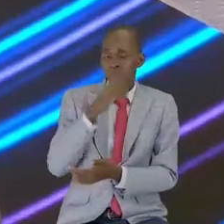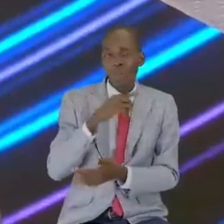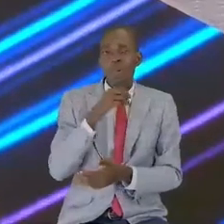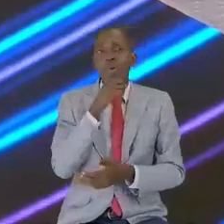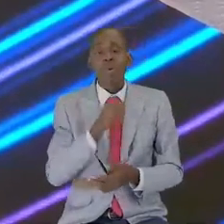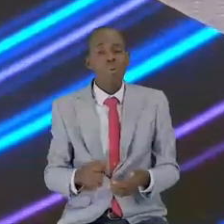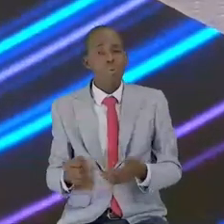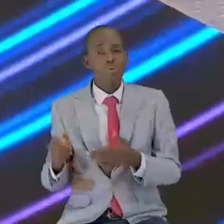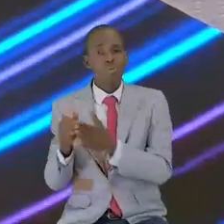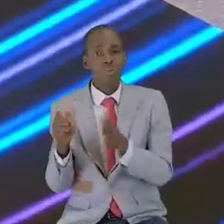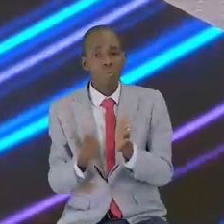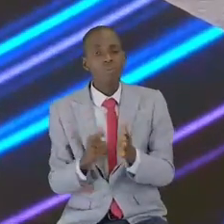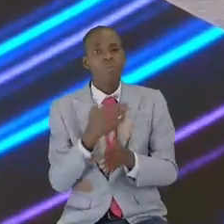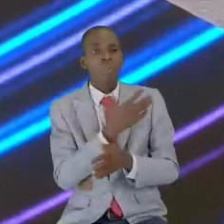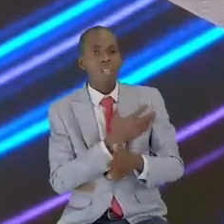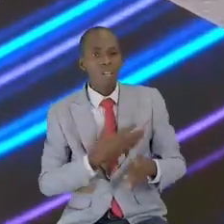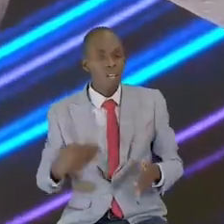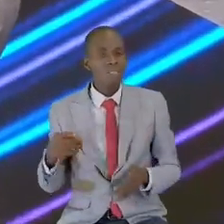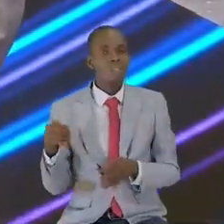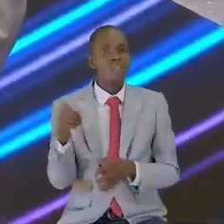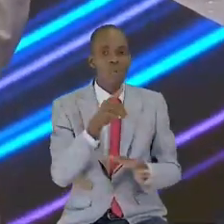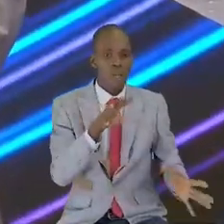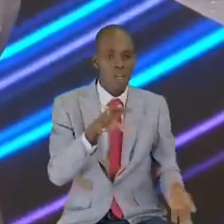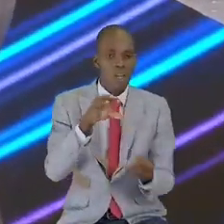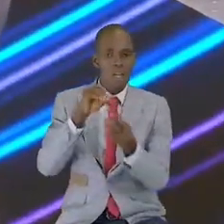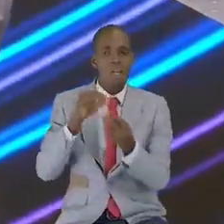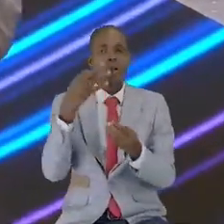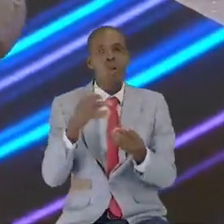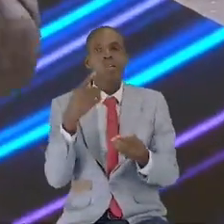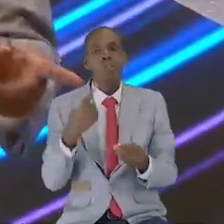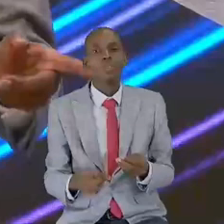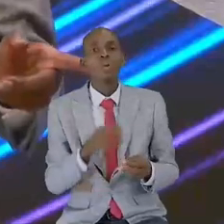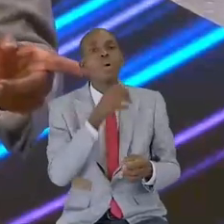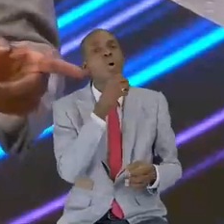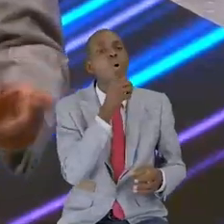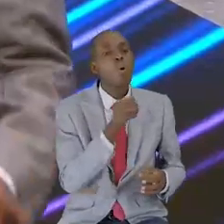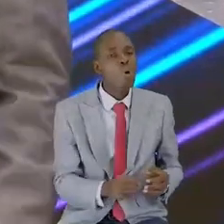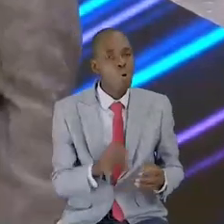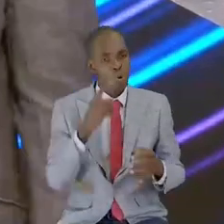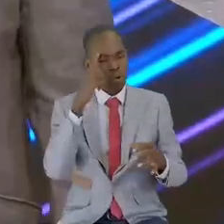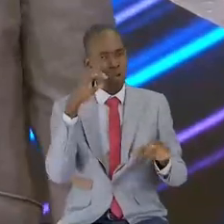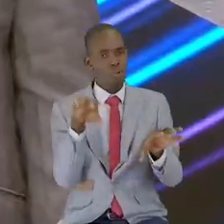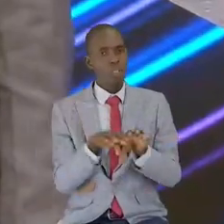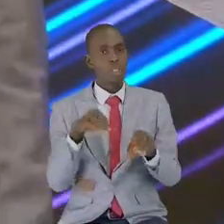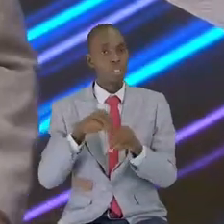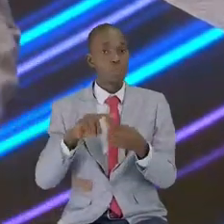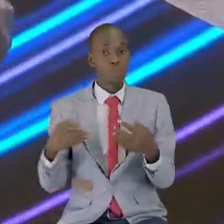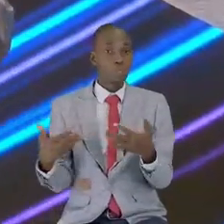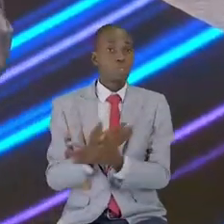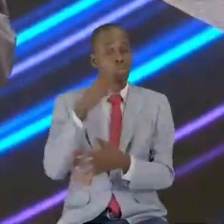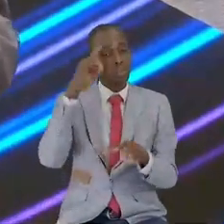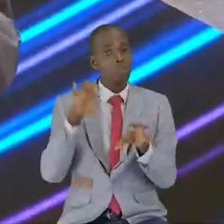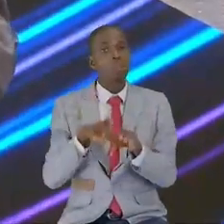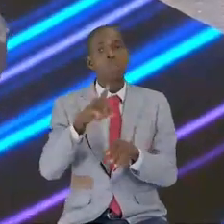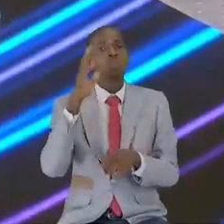vous ajoutez tous ces morceaux de l'ancienne alliance à la nouvelle alliance, alors vous